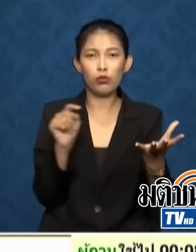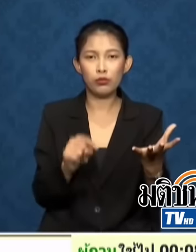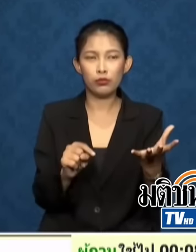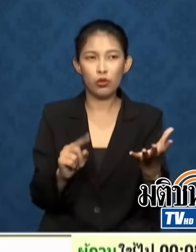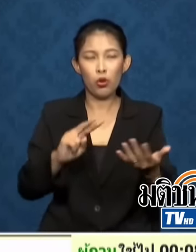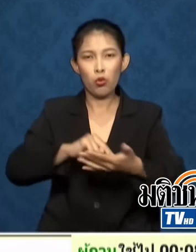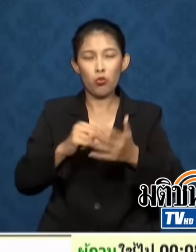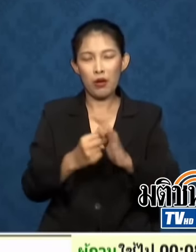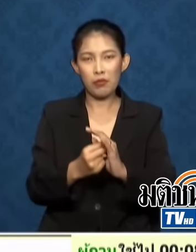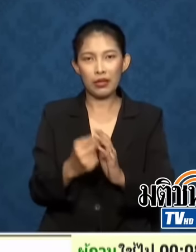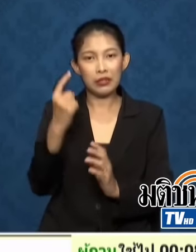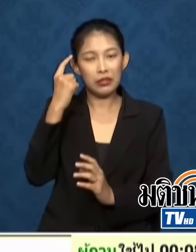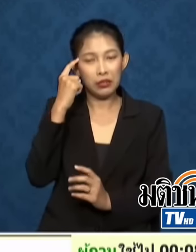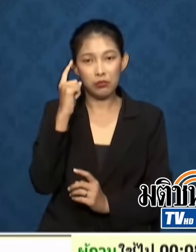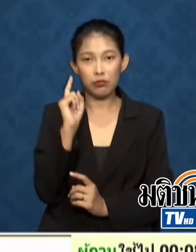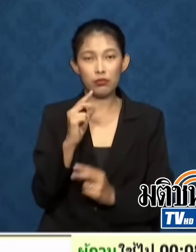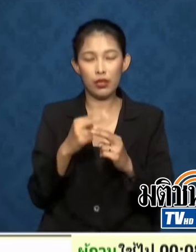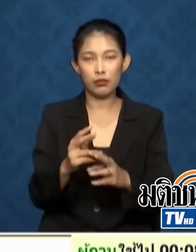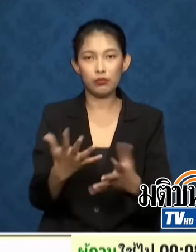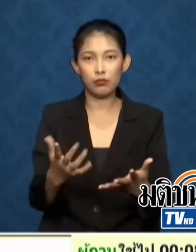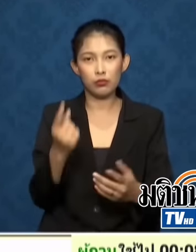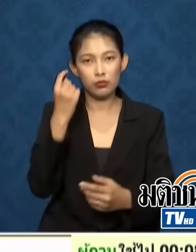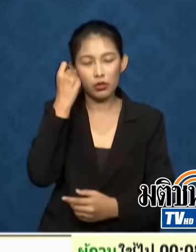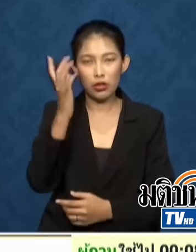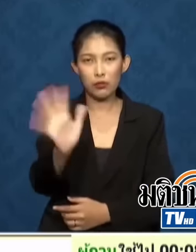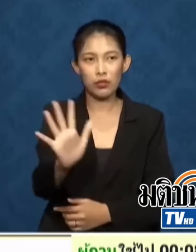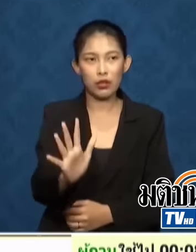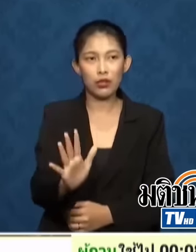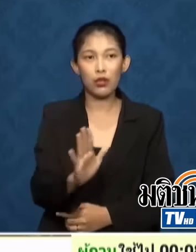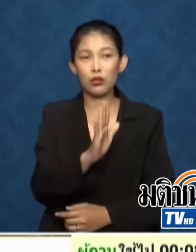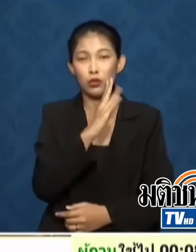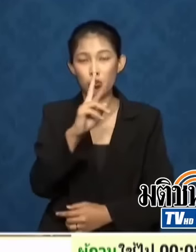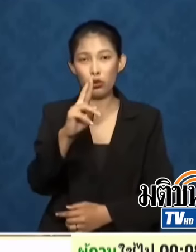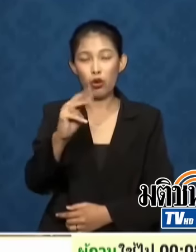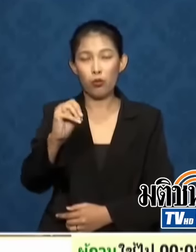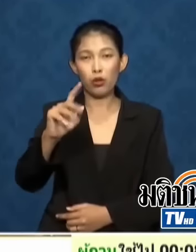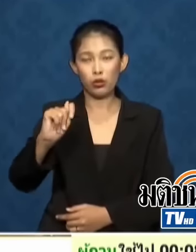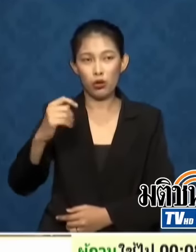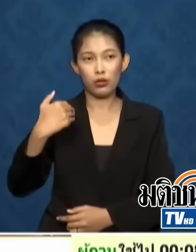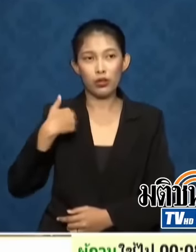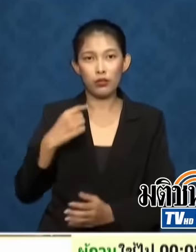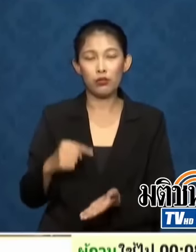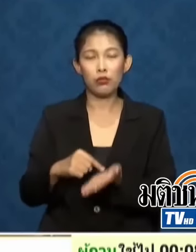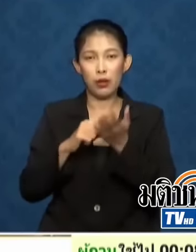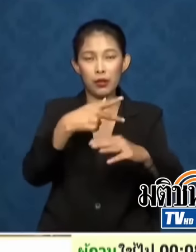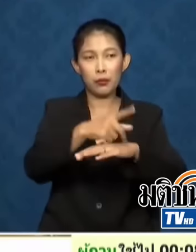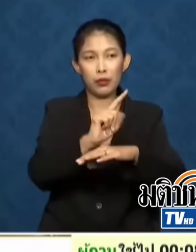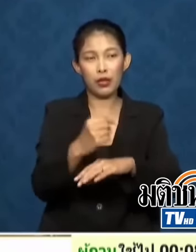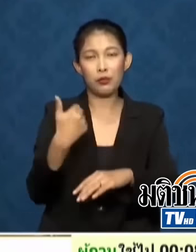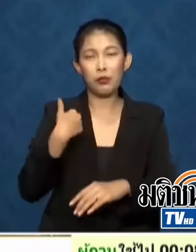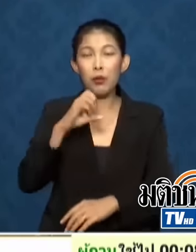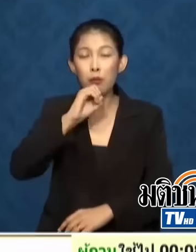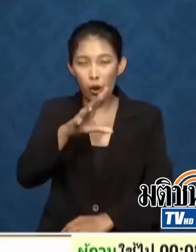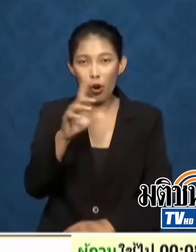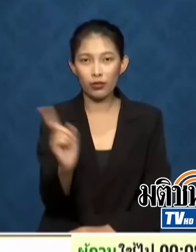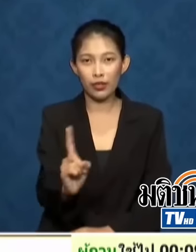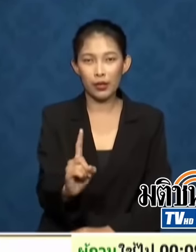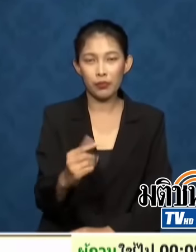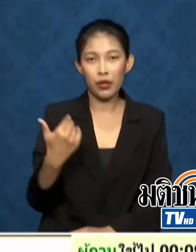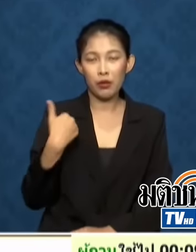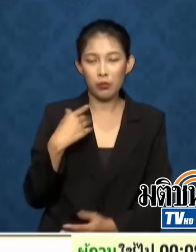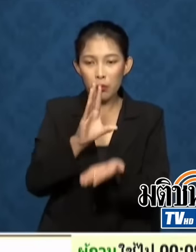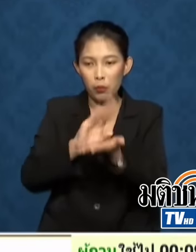มันไม่ได้เป็นอย่างที่ท่านเข้าใจถ้าท่านทวีสอดส่องท่านรัฐมนตรีนะครับผ่านท่านประธานนะฮะยืนยันกับผมว่ามี